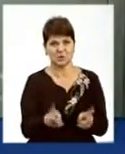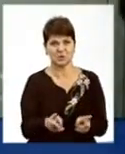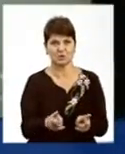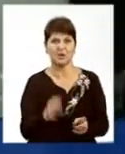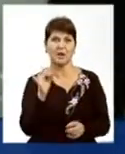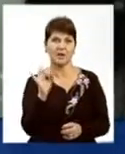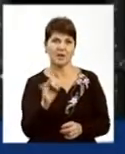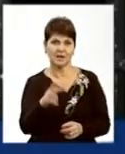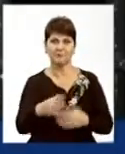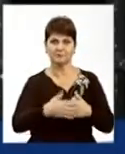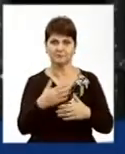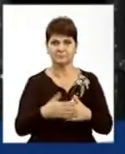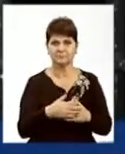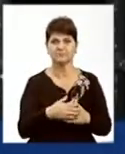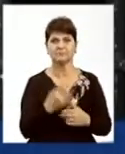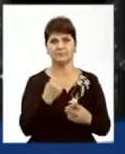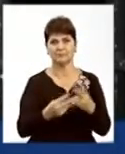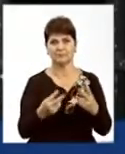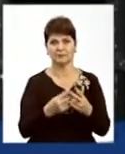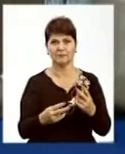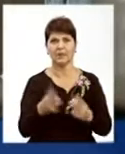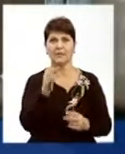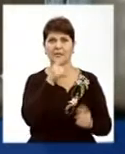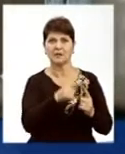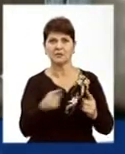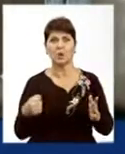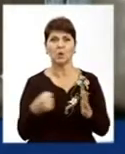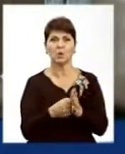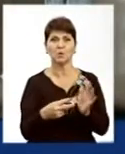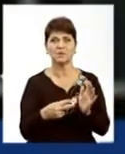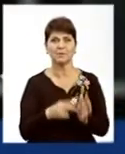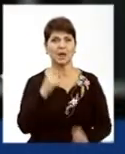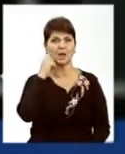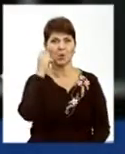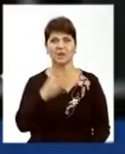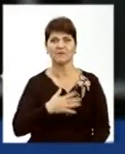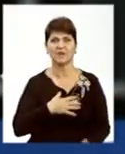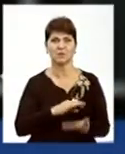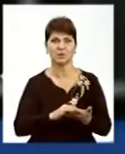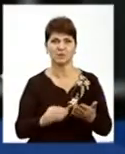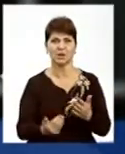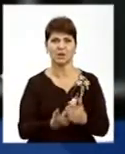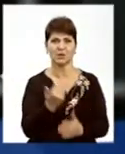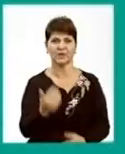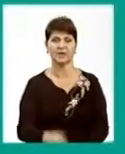Їм загрожує покарання у вигляді позбавлення волі на строк до 7 років. Артур Колесник, новини.